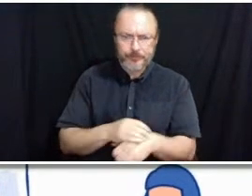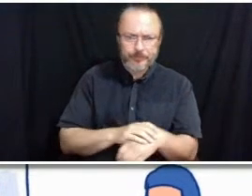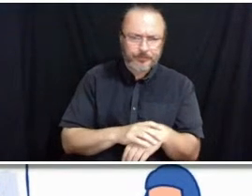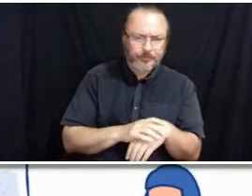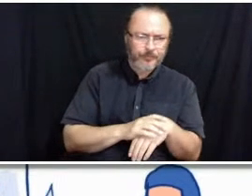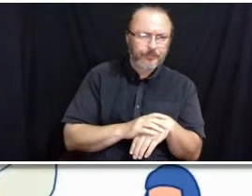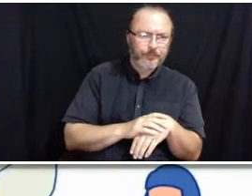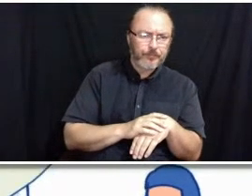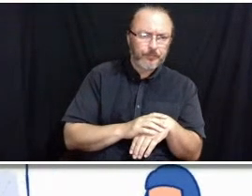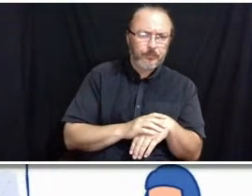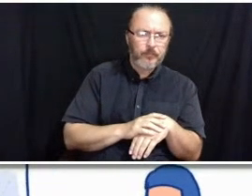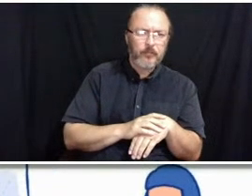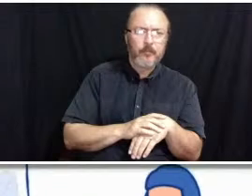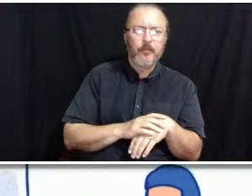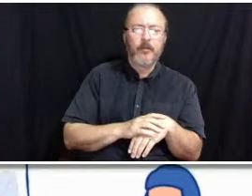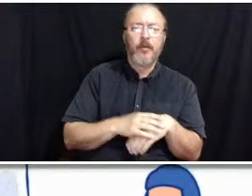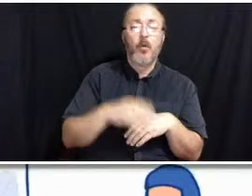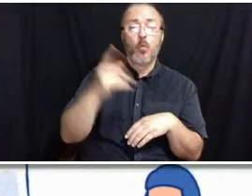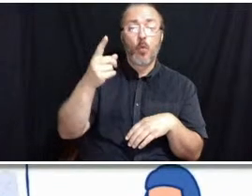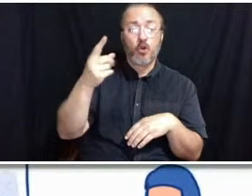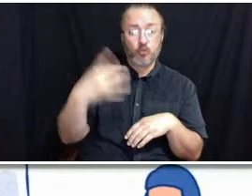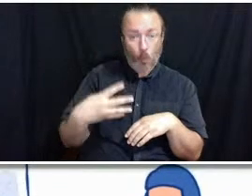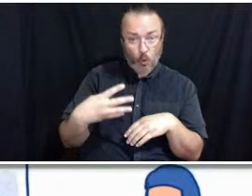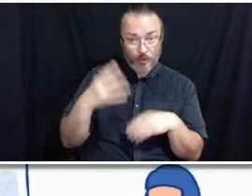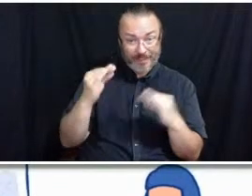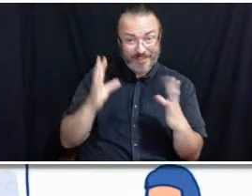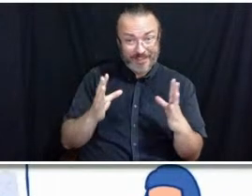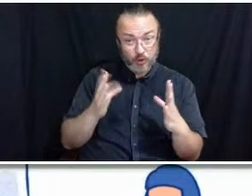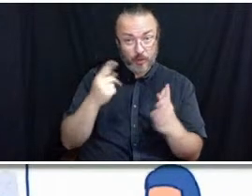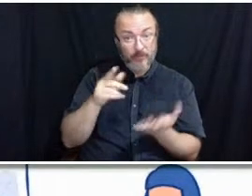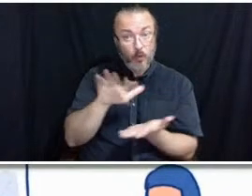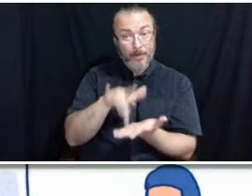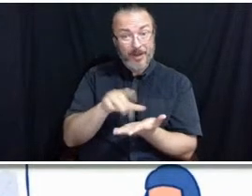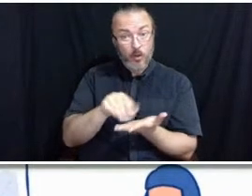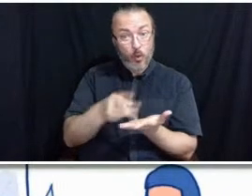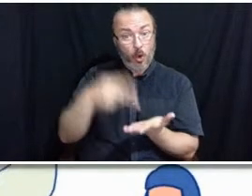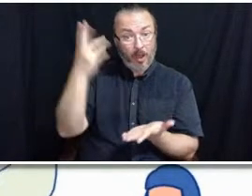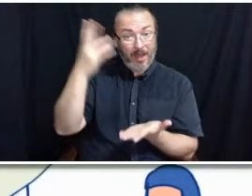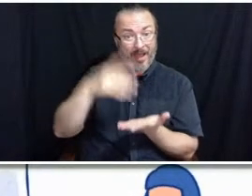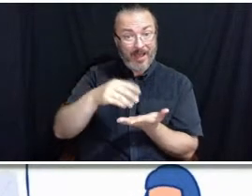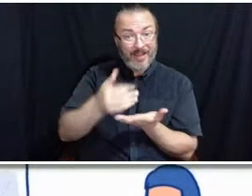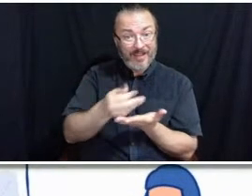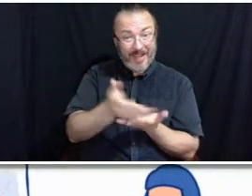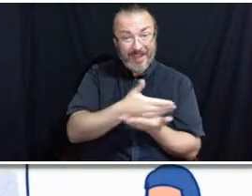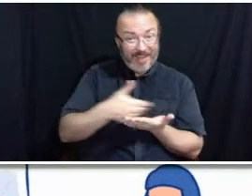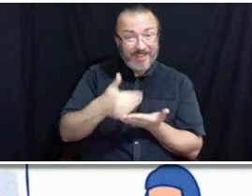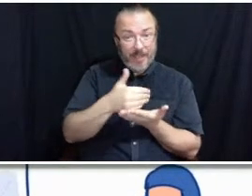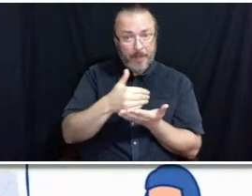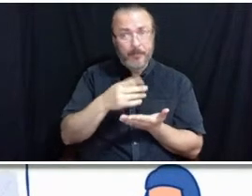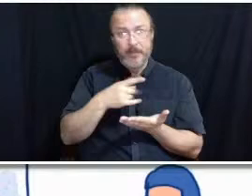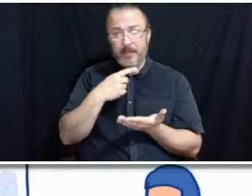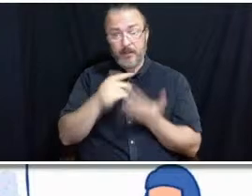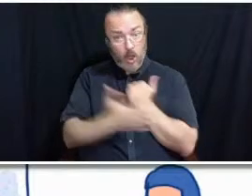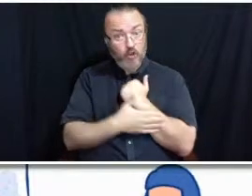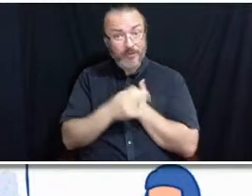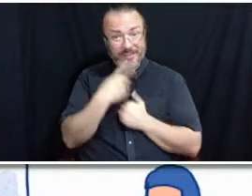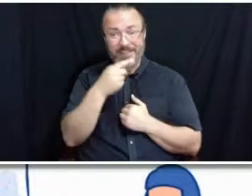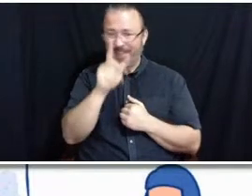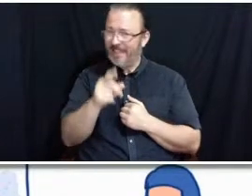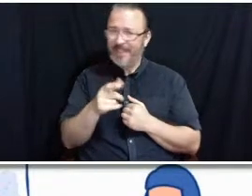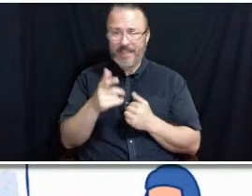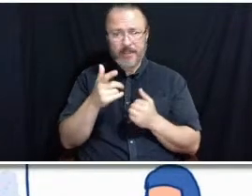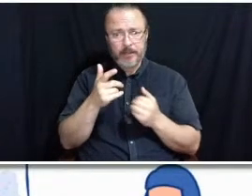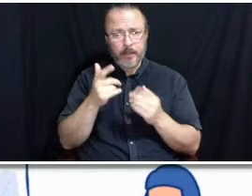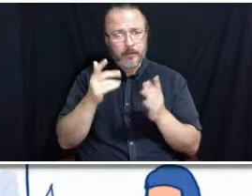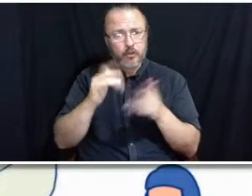politique générale. Un quart environ des enseignants dans les pays à revenus moyens et élevés ont indiquer une nécessité de formation